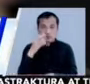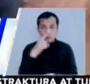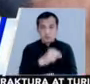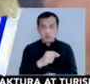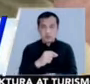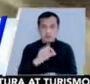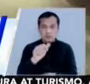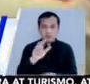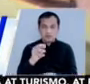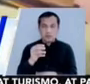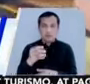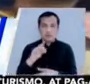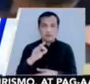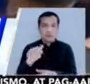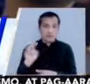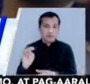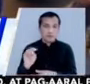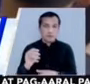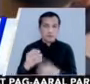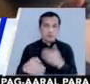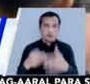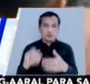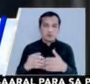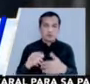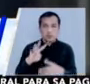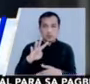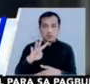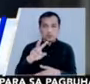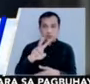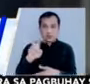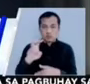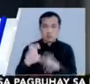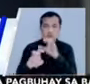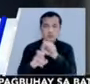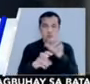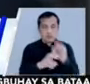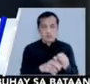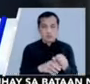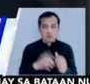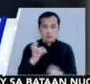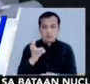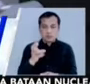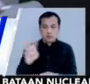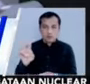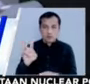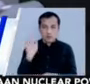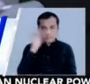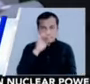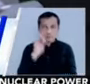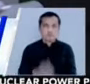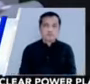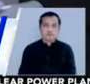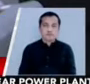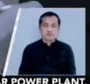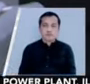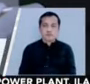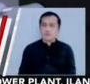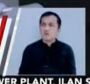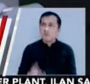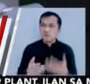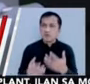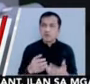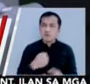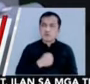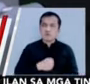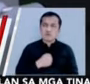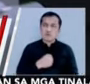farm. Sa mahigit 200 kinustudiyan ng mga otoridad, 62 mga Pilipino. Siguro sir, nagsisisi naman. Kaso lang,